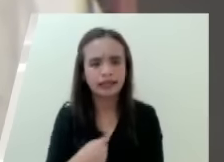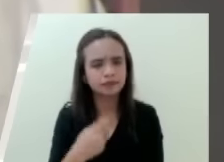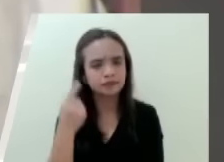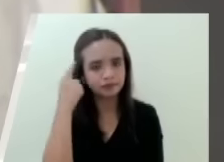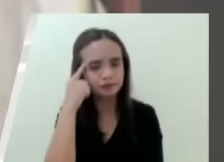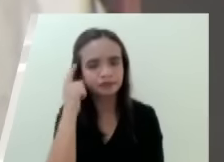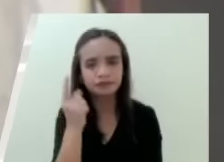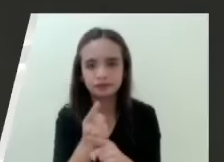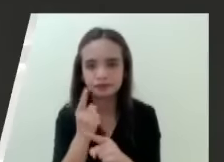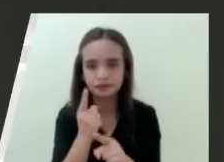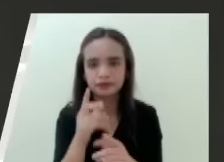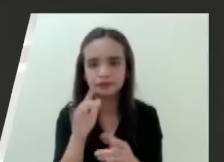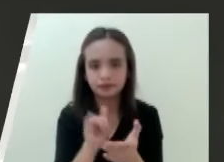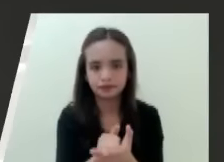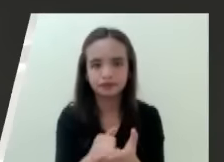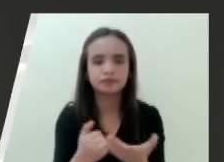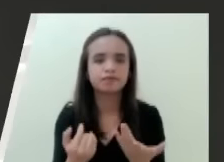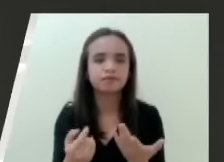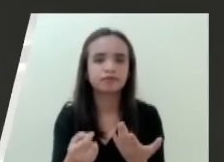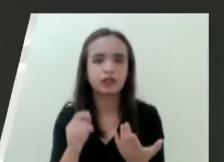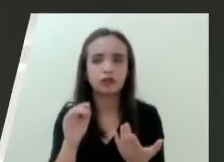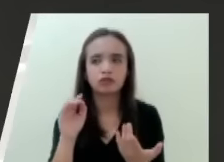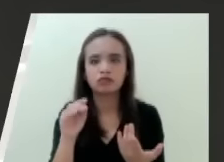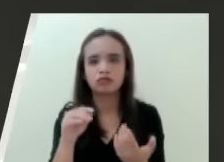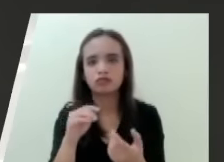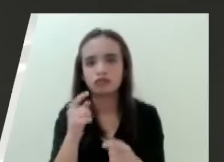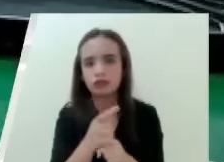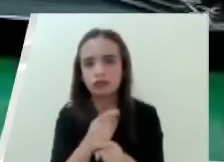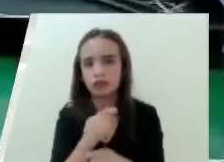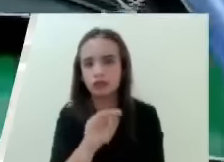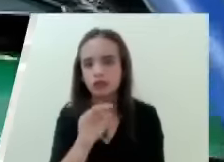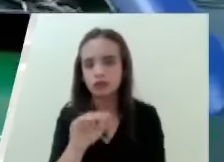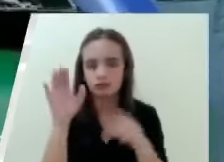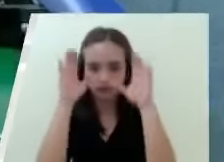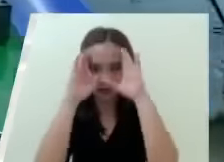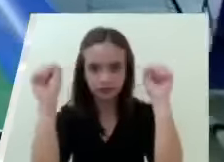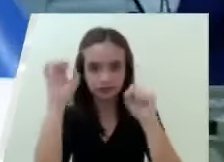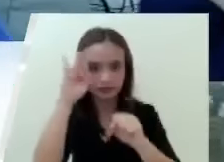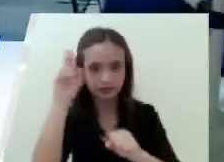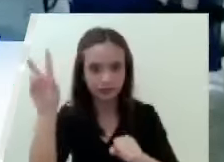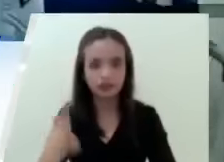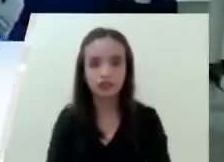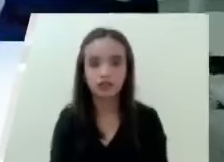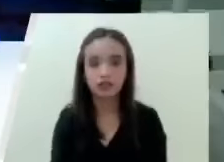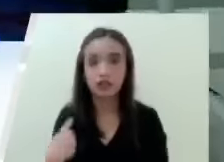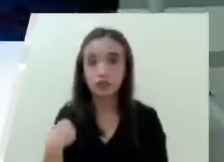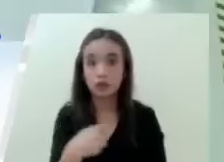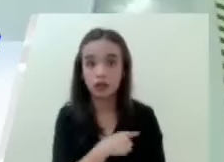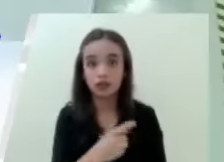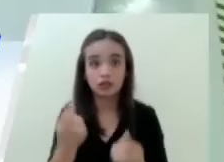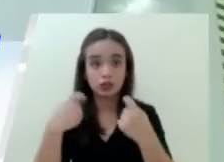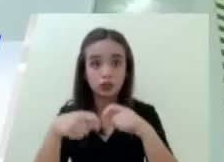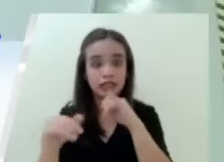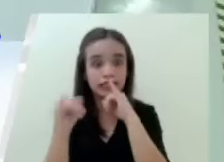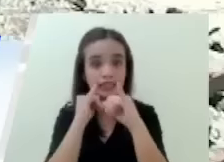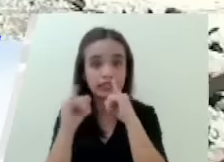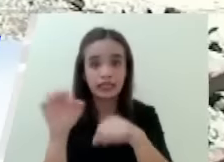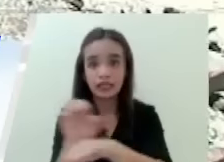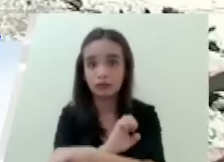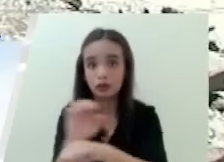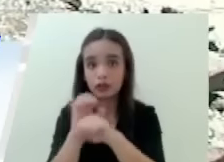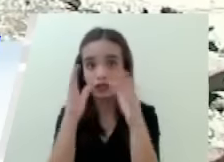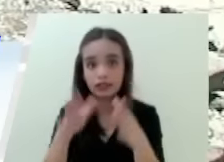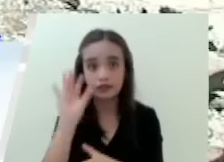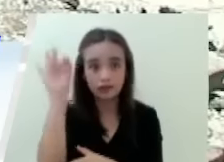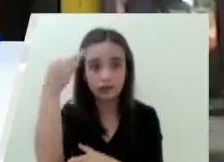ganung panawagan ni President Bongbong Marcos Jr. Sinubukan namin kunin ang panig na Employers Confederation of the Philippines o ECCO, pero